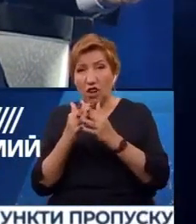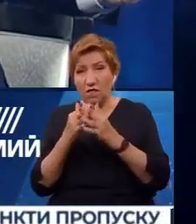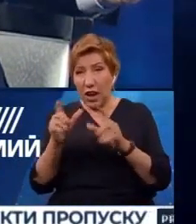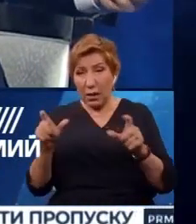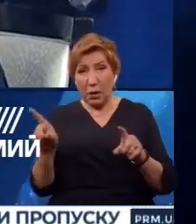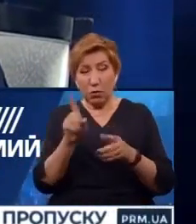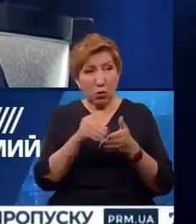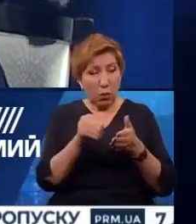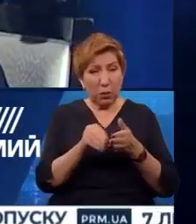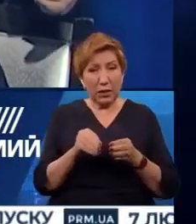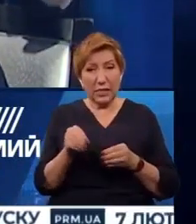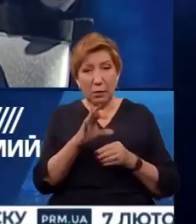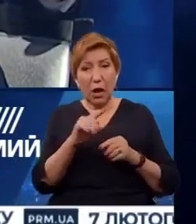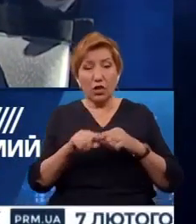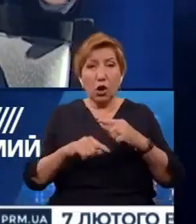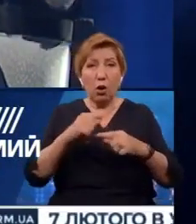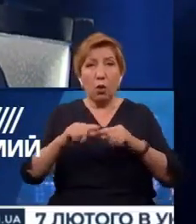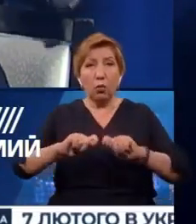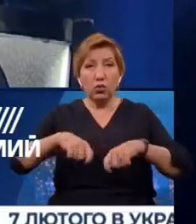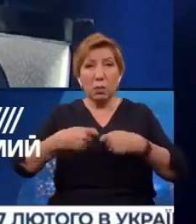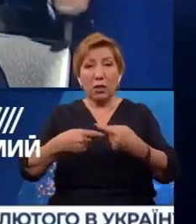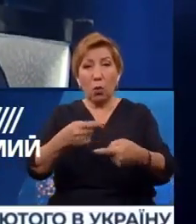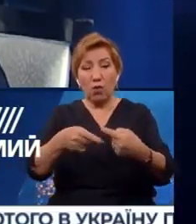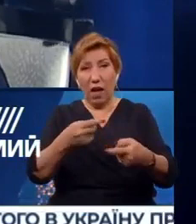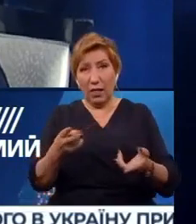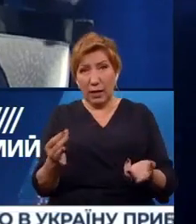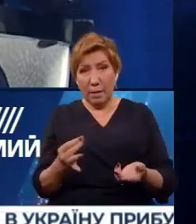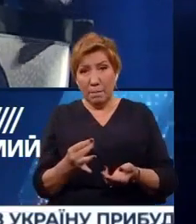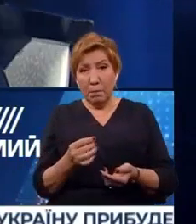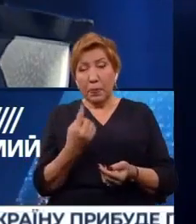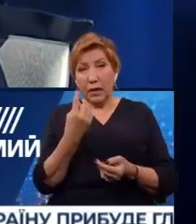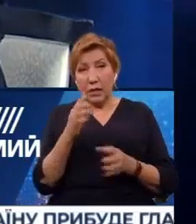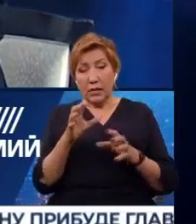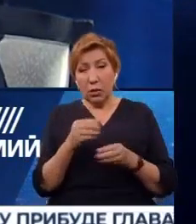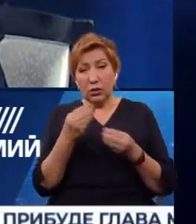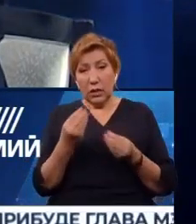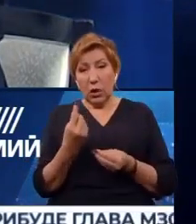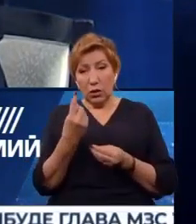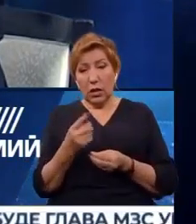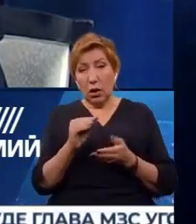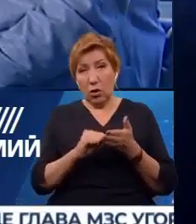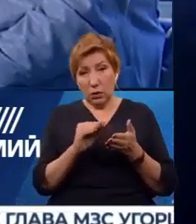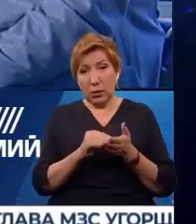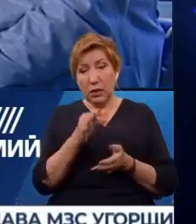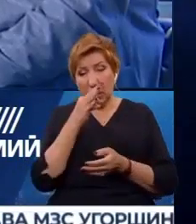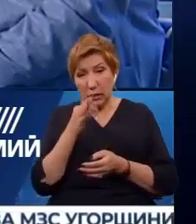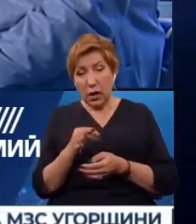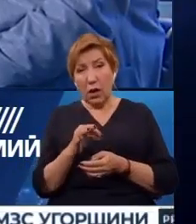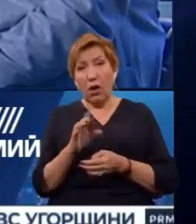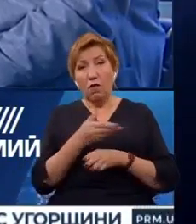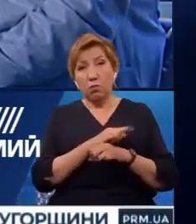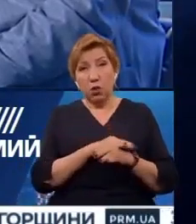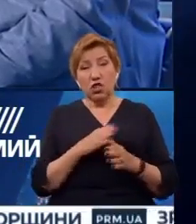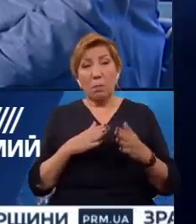вони купили землю чи успадкували її пожиттєво. Цей закон дає одне. Ви ж почули, ваша кореспондентка сказала, у